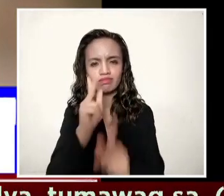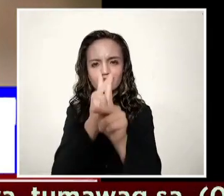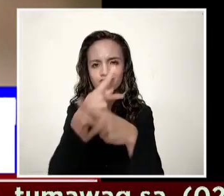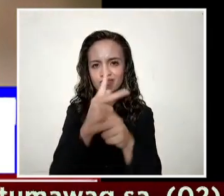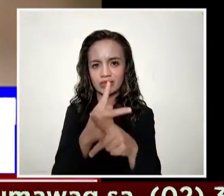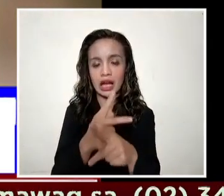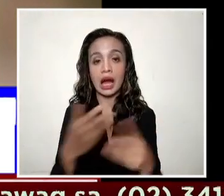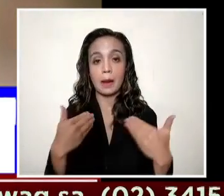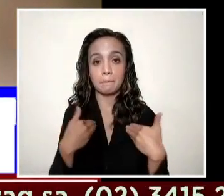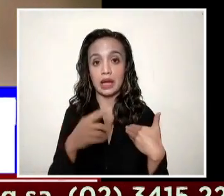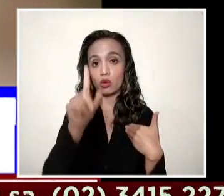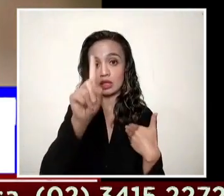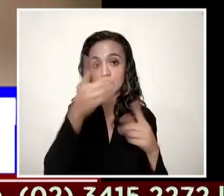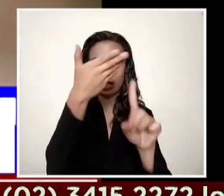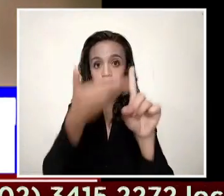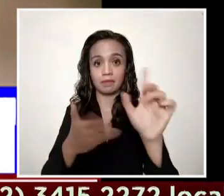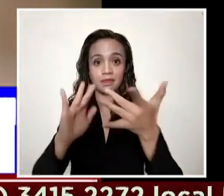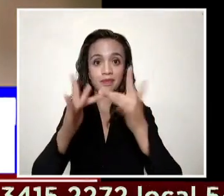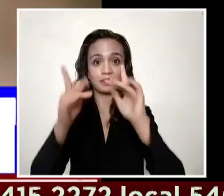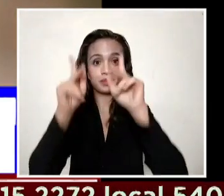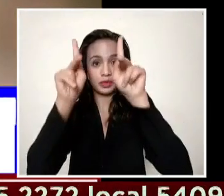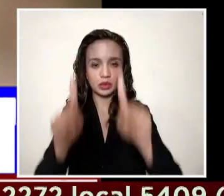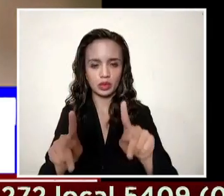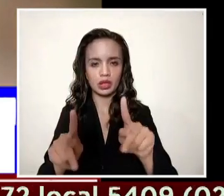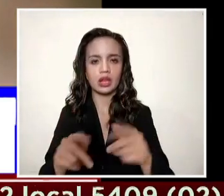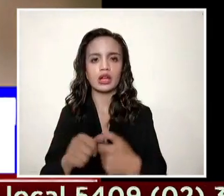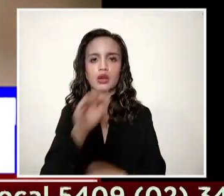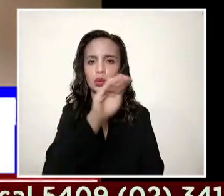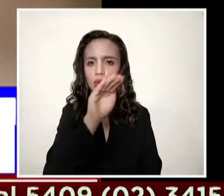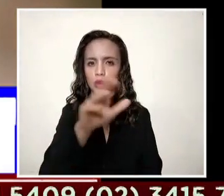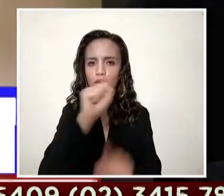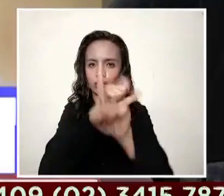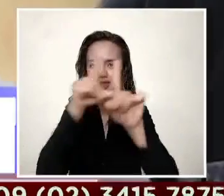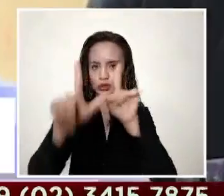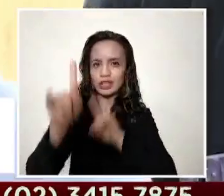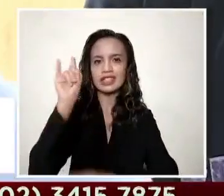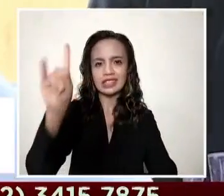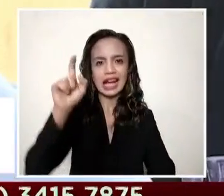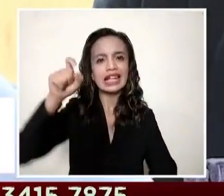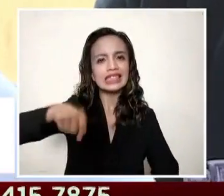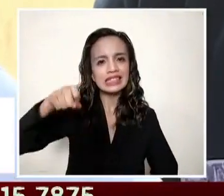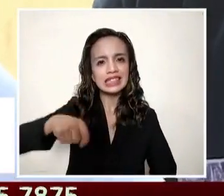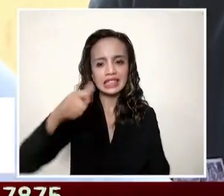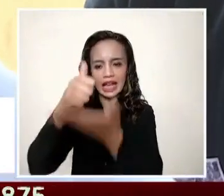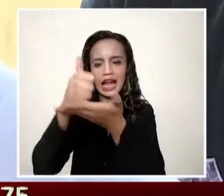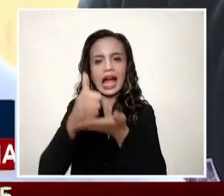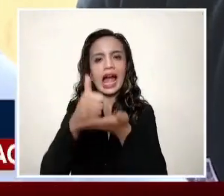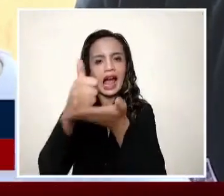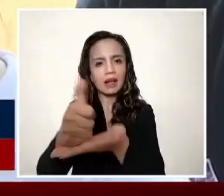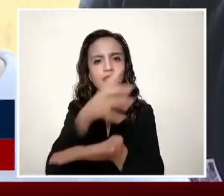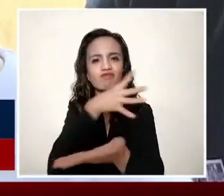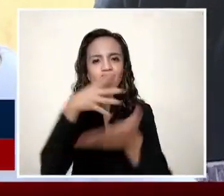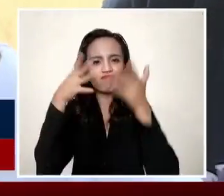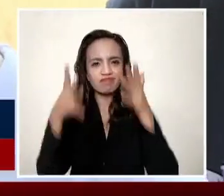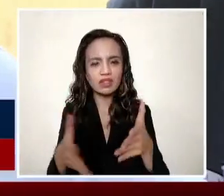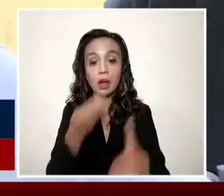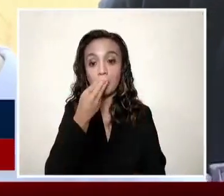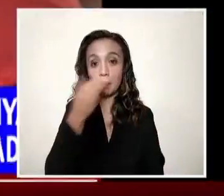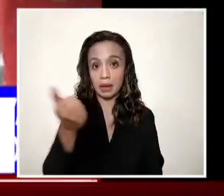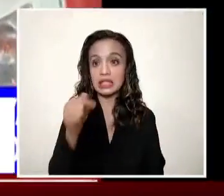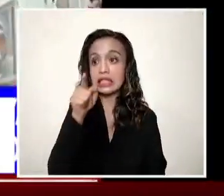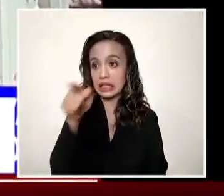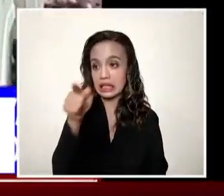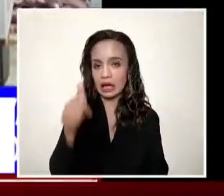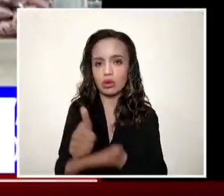netizen, naipanawagan sa social media ang tulong na kailangan ng mga magsasaka. Mas maganda nang ikaw yung tumulong kaysa ikaw yung